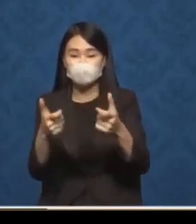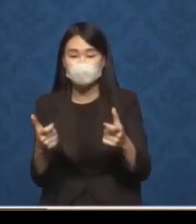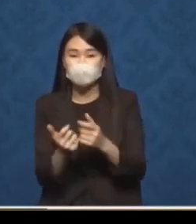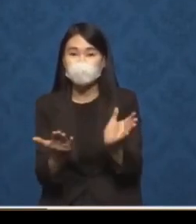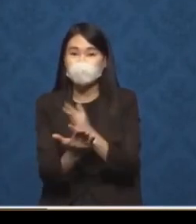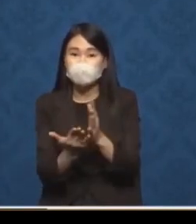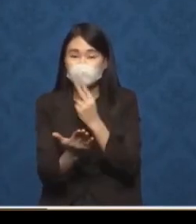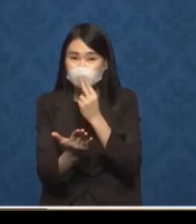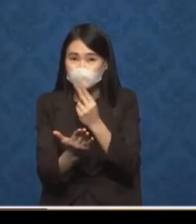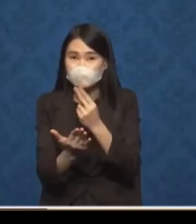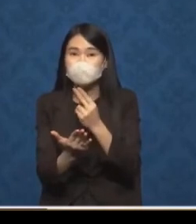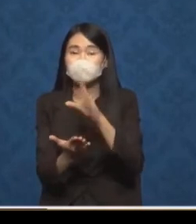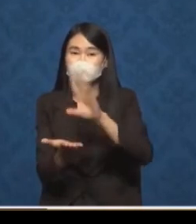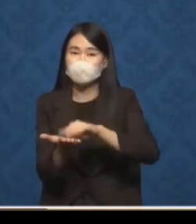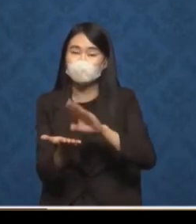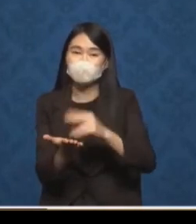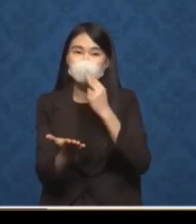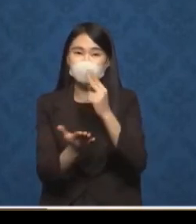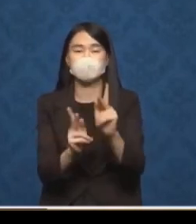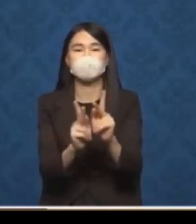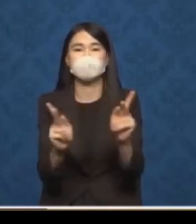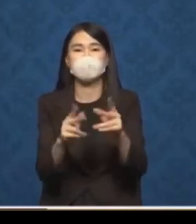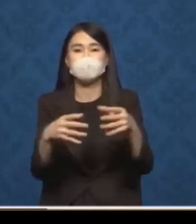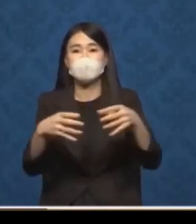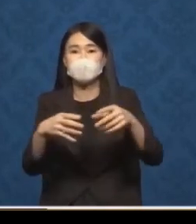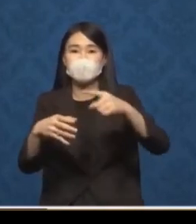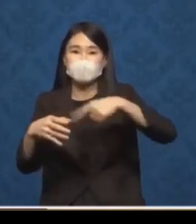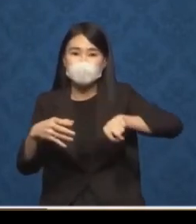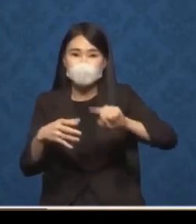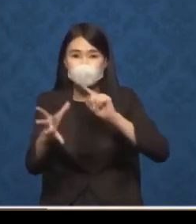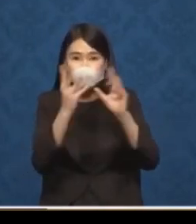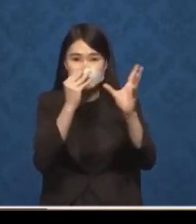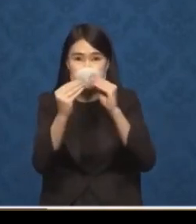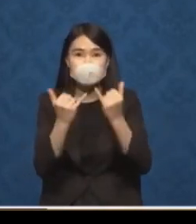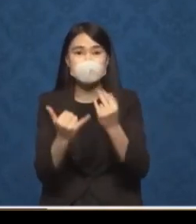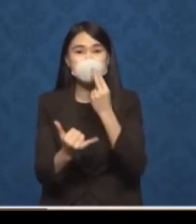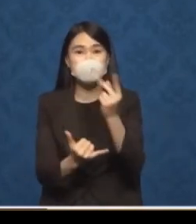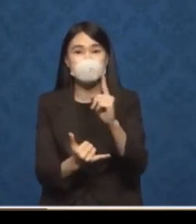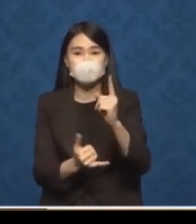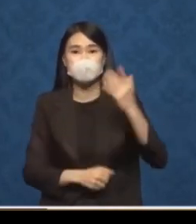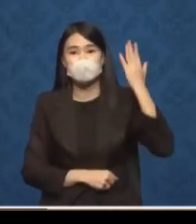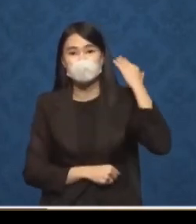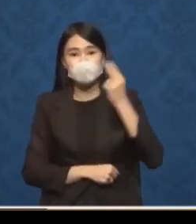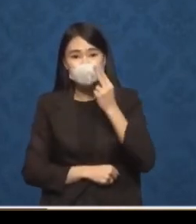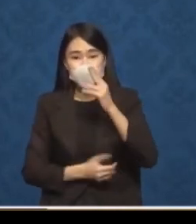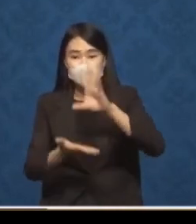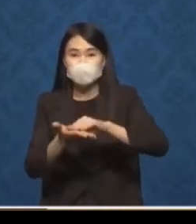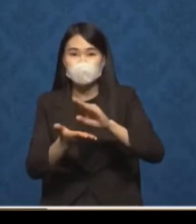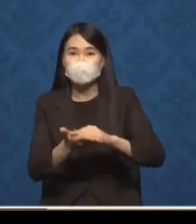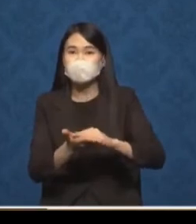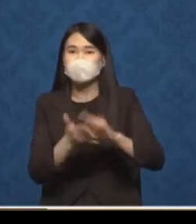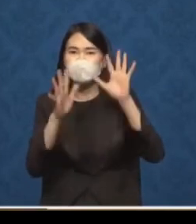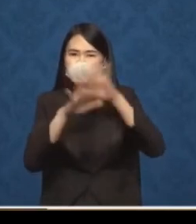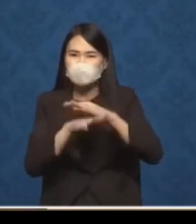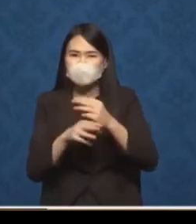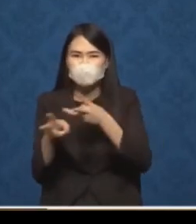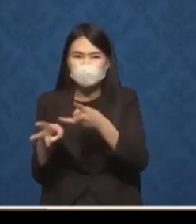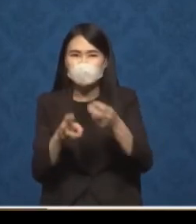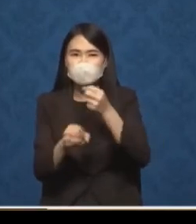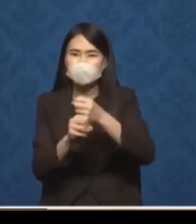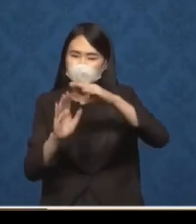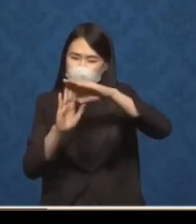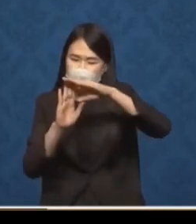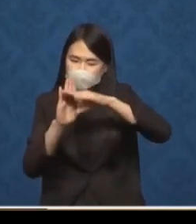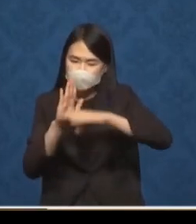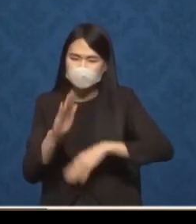างคณะอนุกรรมการได้ศึกษานะครับคณะกรรมการได้ศึกษาตลอดใน